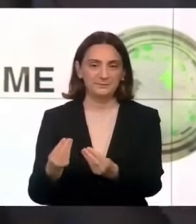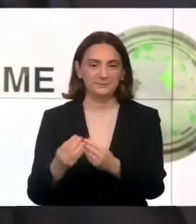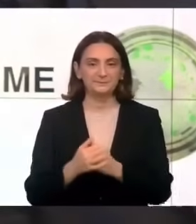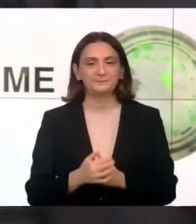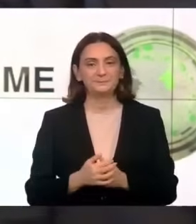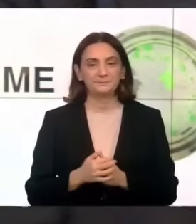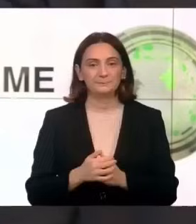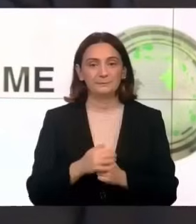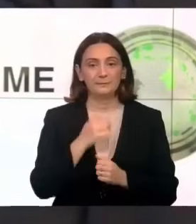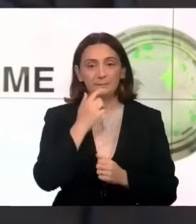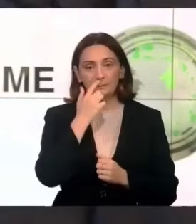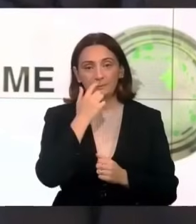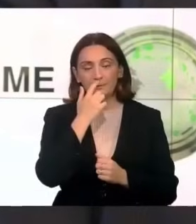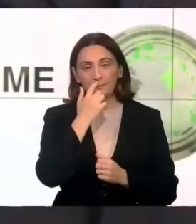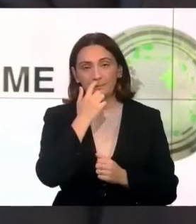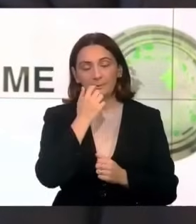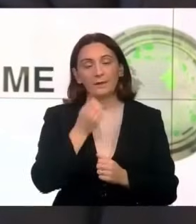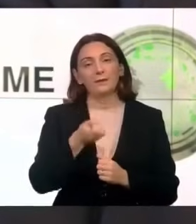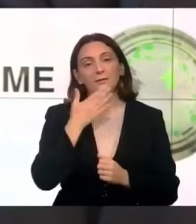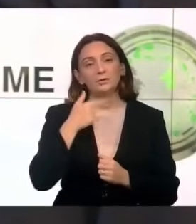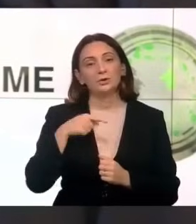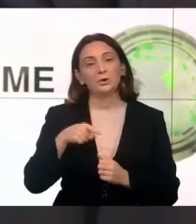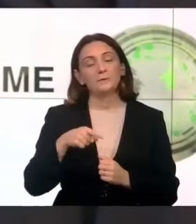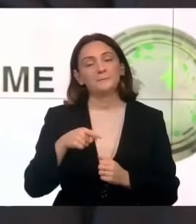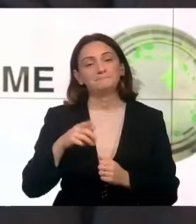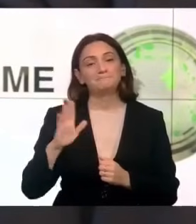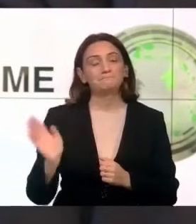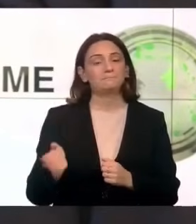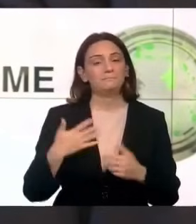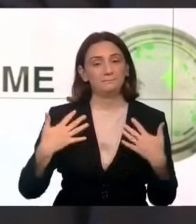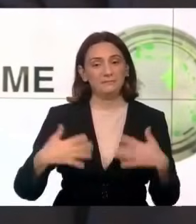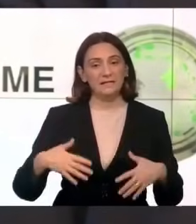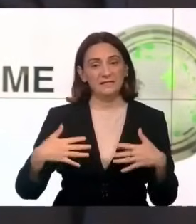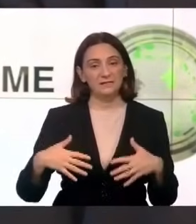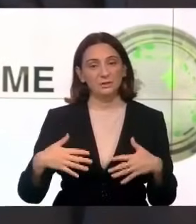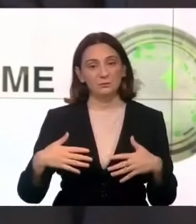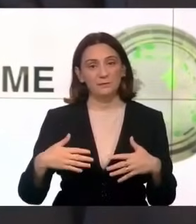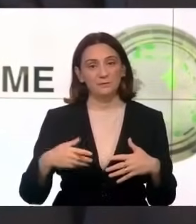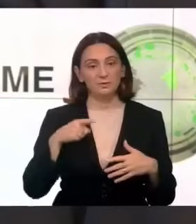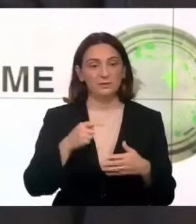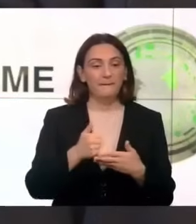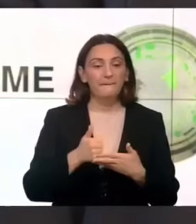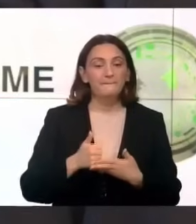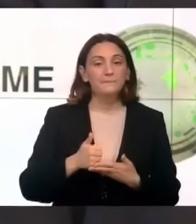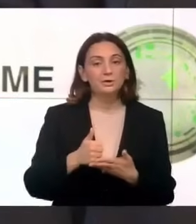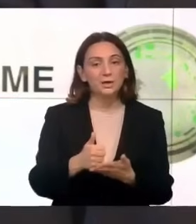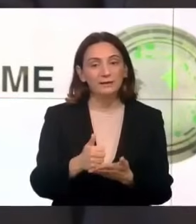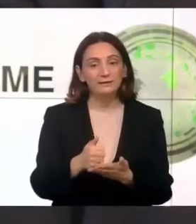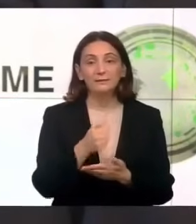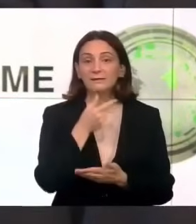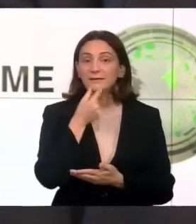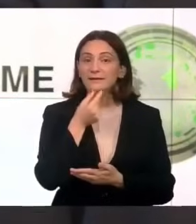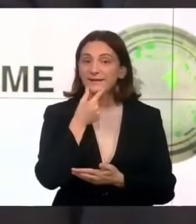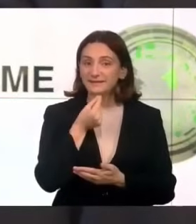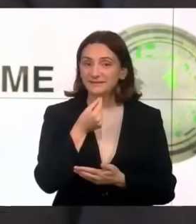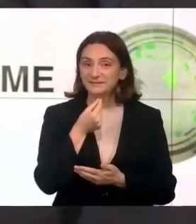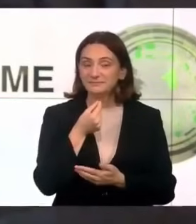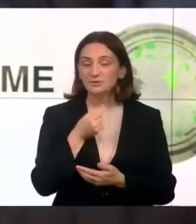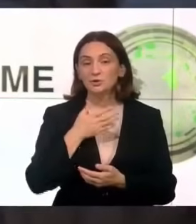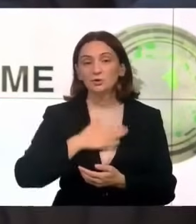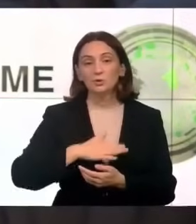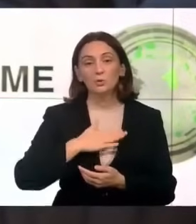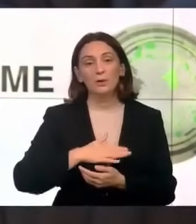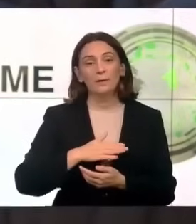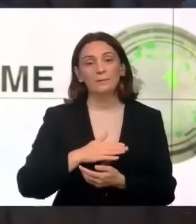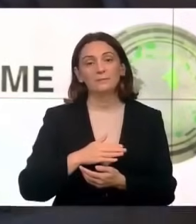kjo nismë mbështet kryesisht krijuesit në kohë të ndryshme dhe kryesisht ata të pas viteve 90, dëshmon që